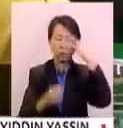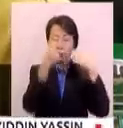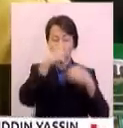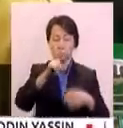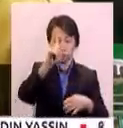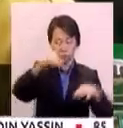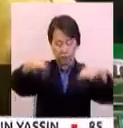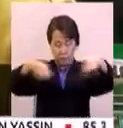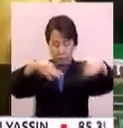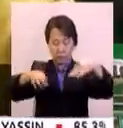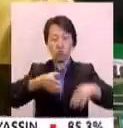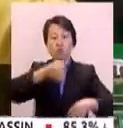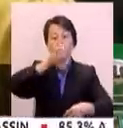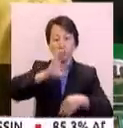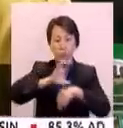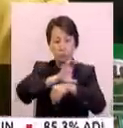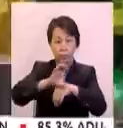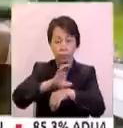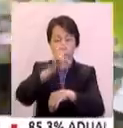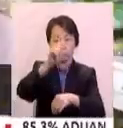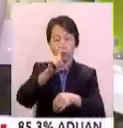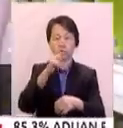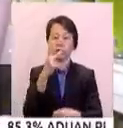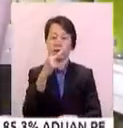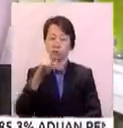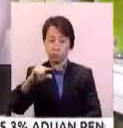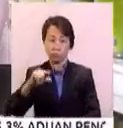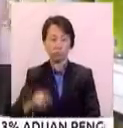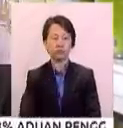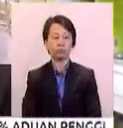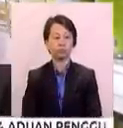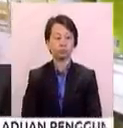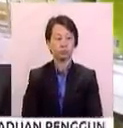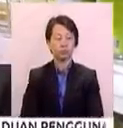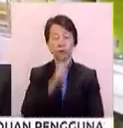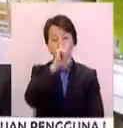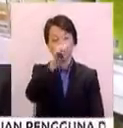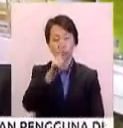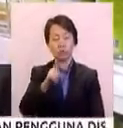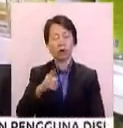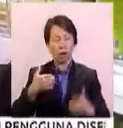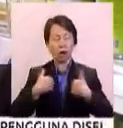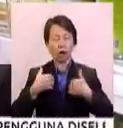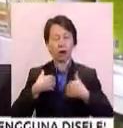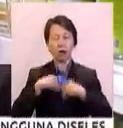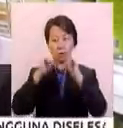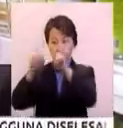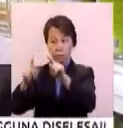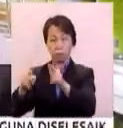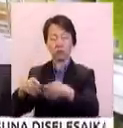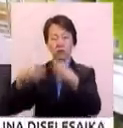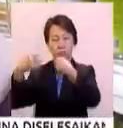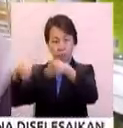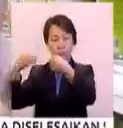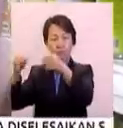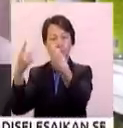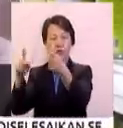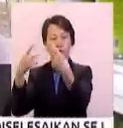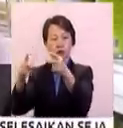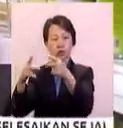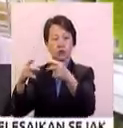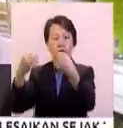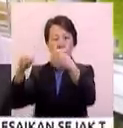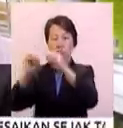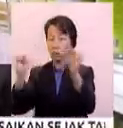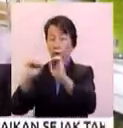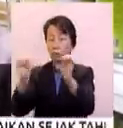pek minuman coklat, 1 kilogram. Sebenarnya kalau macam pernah kita orang pergi shopping dekat supermarket yang tak